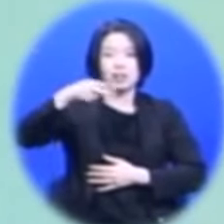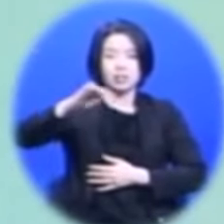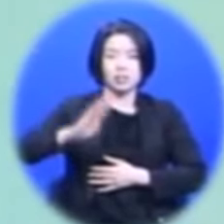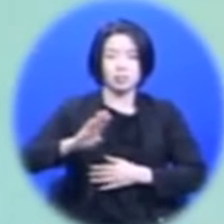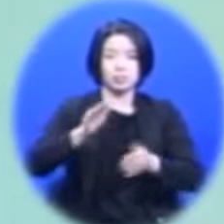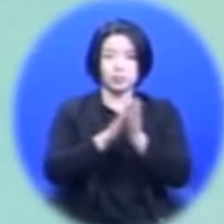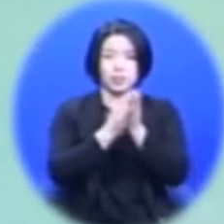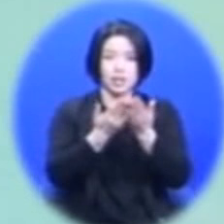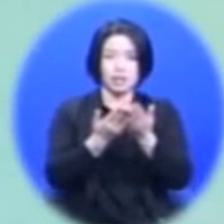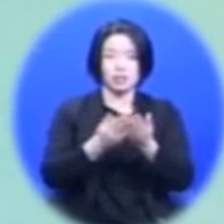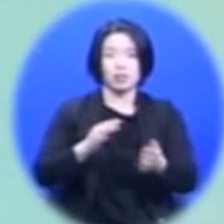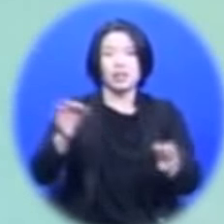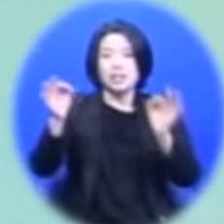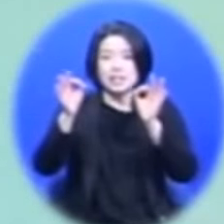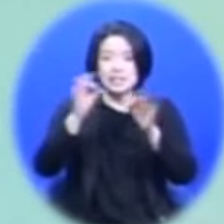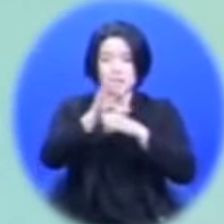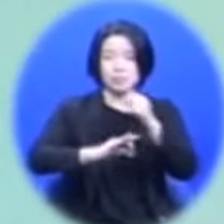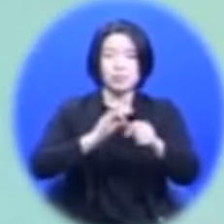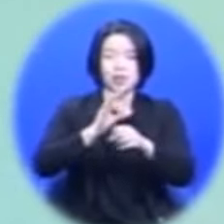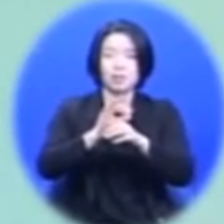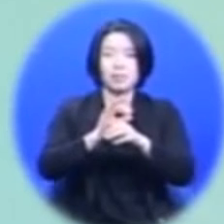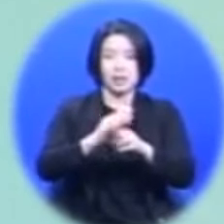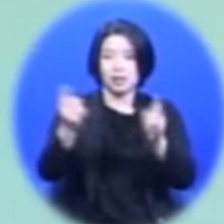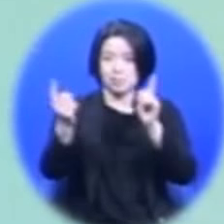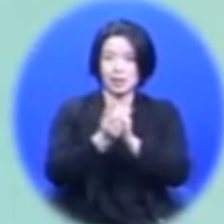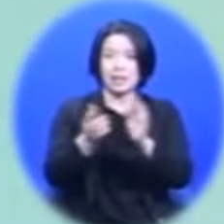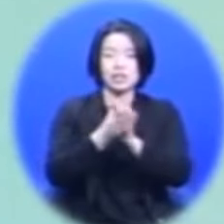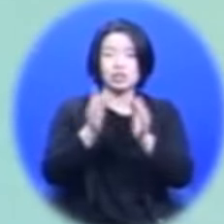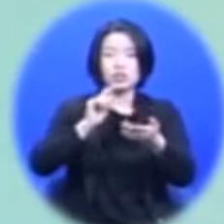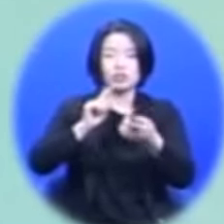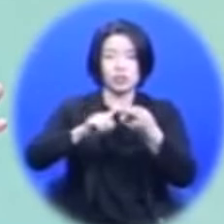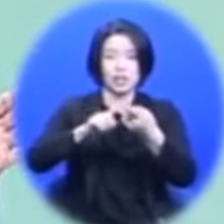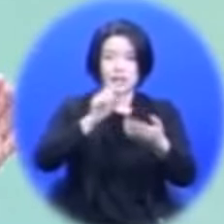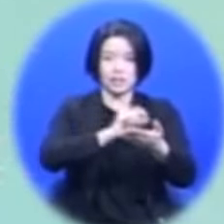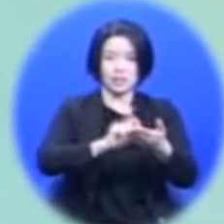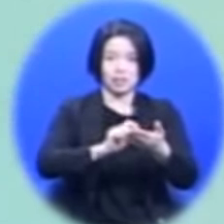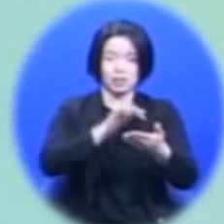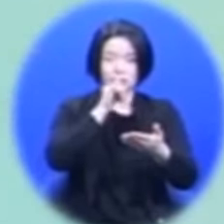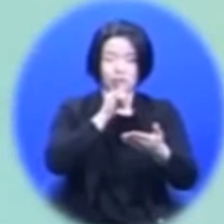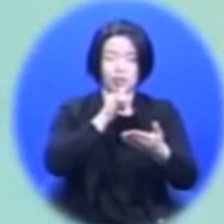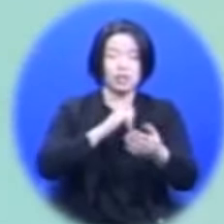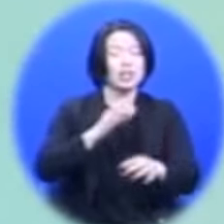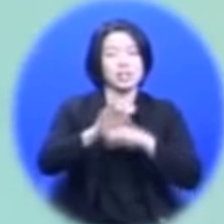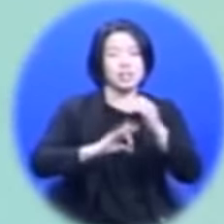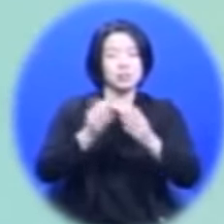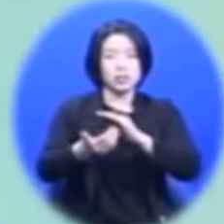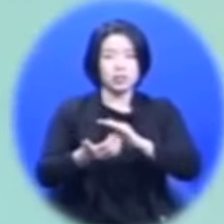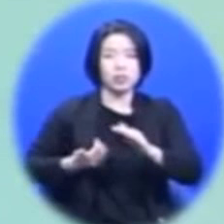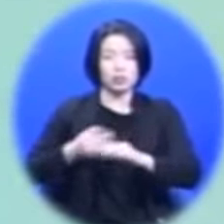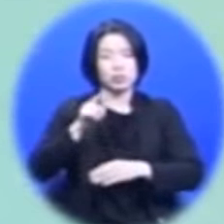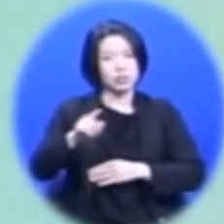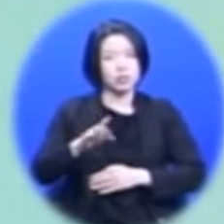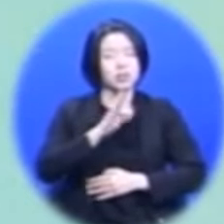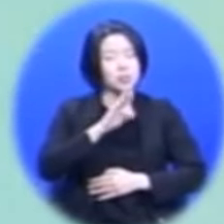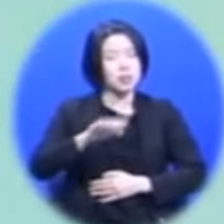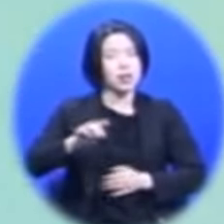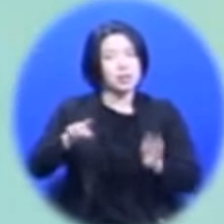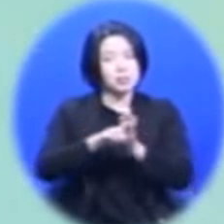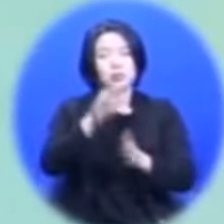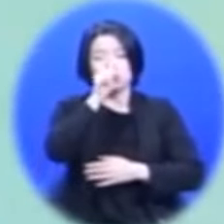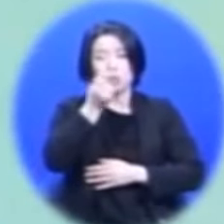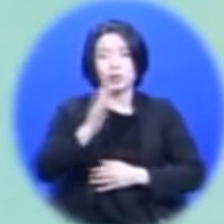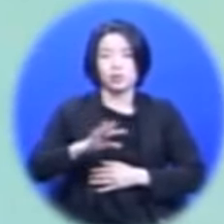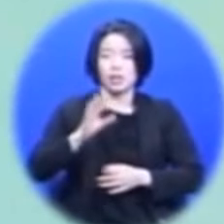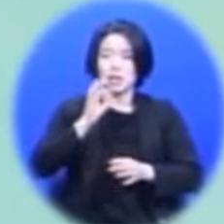만에 만난 친구 이야기를 했습니다. 10년 전에도 그는 참 성실한 그리스도인이었는데 10년 만에